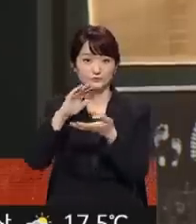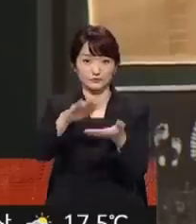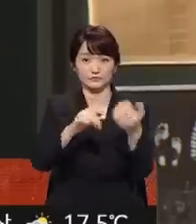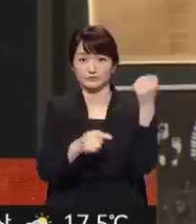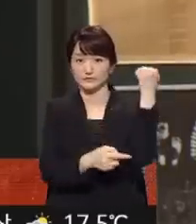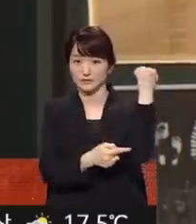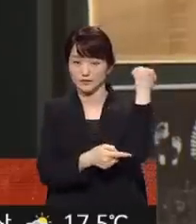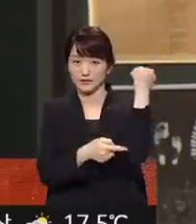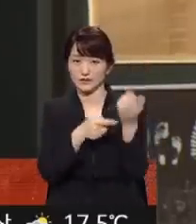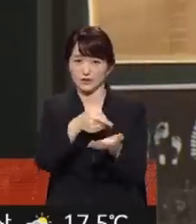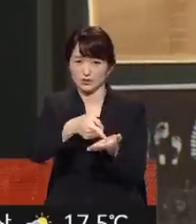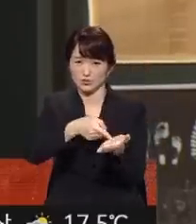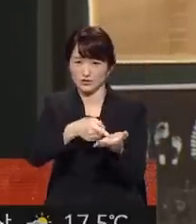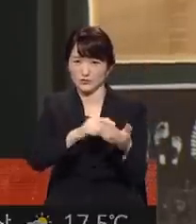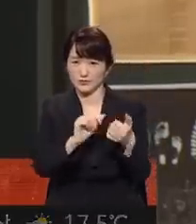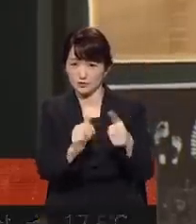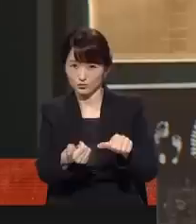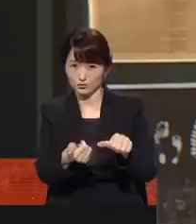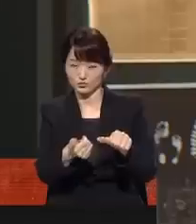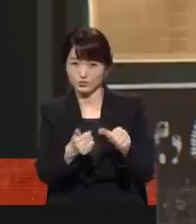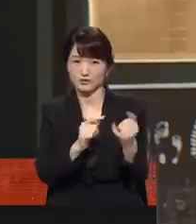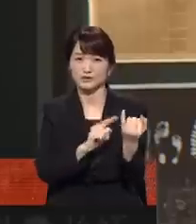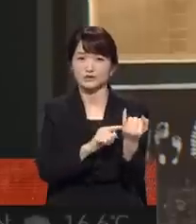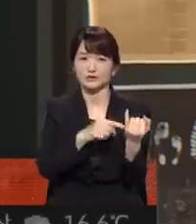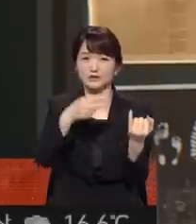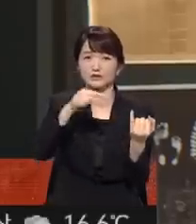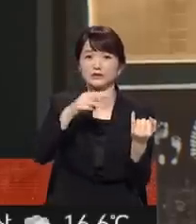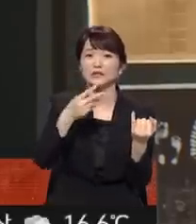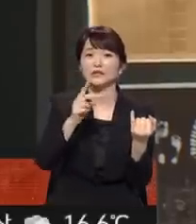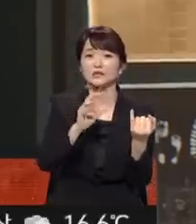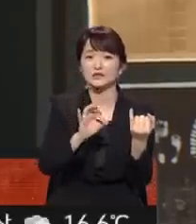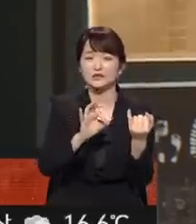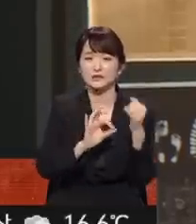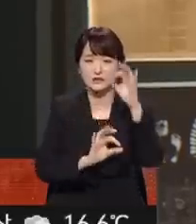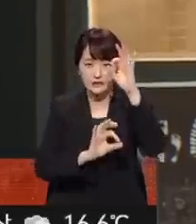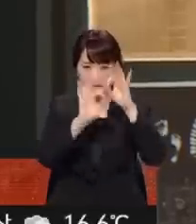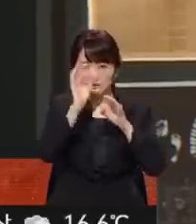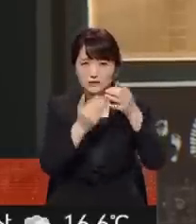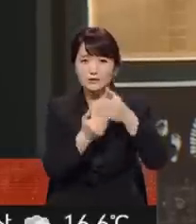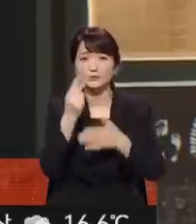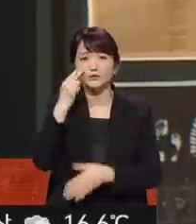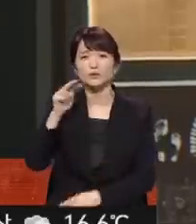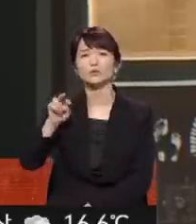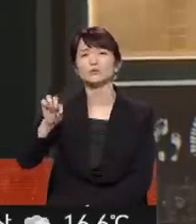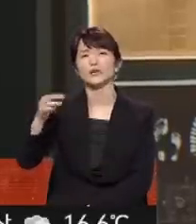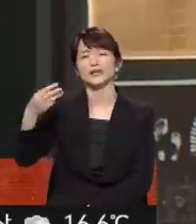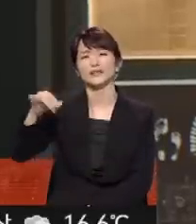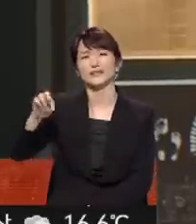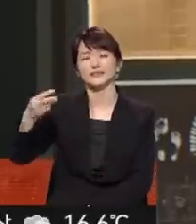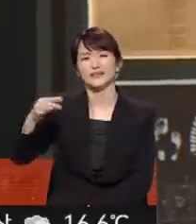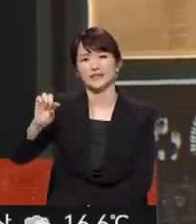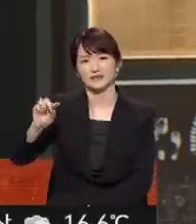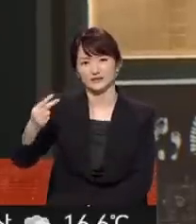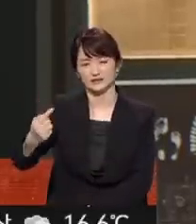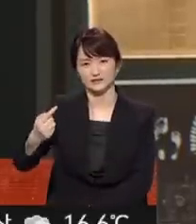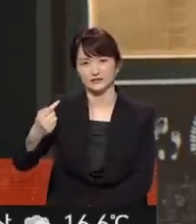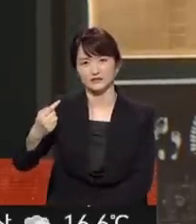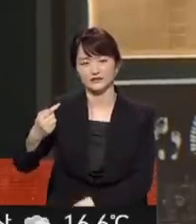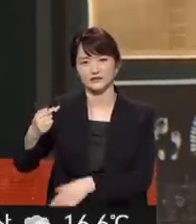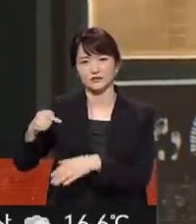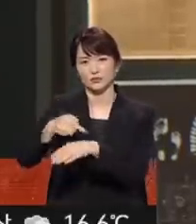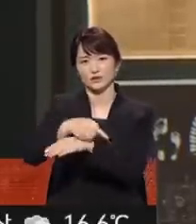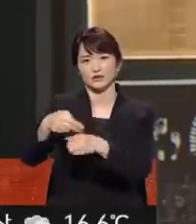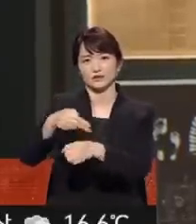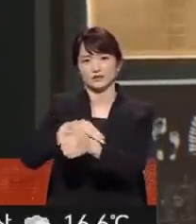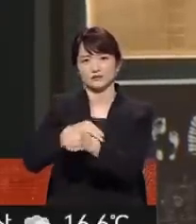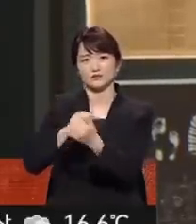팔꿈치 수술 도중 사망한 사랑양 그 의료사고에 대해서 미국 메릴랜드에서 외과 의사로 일하시는